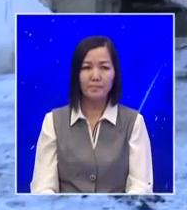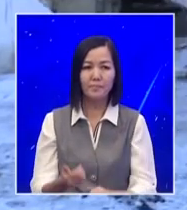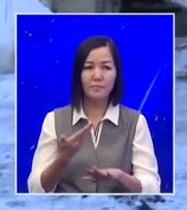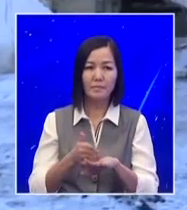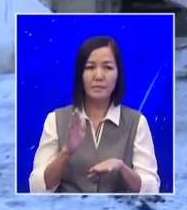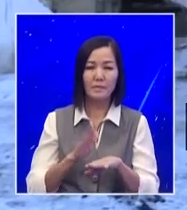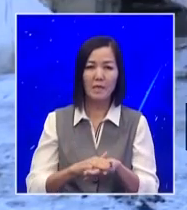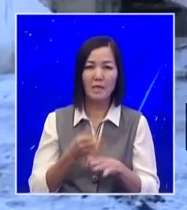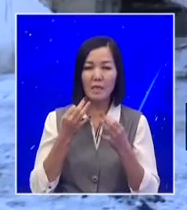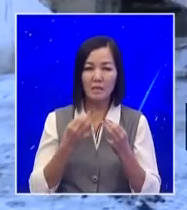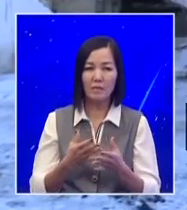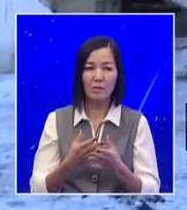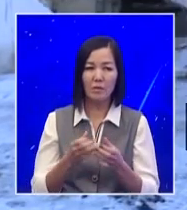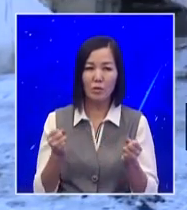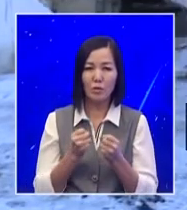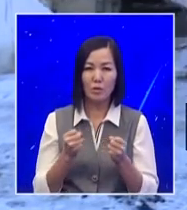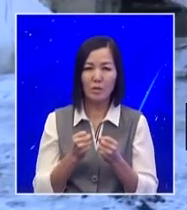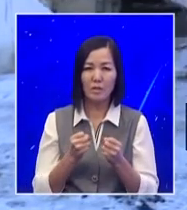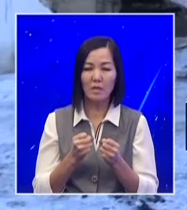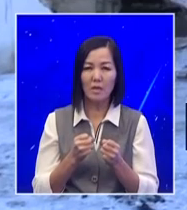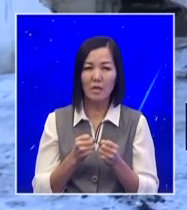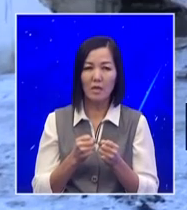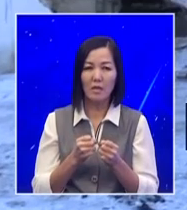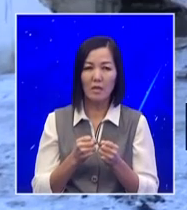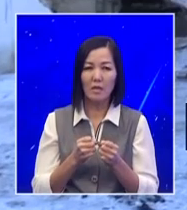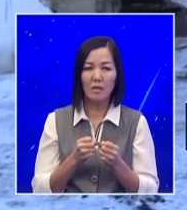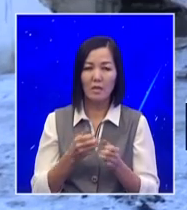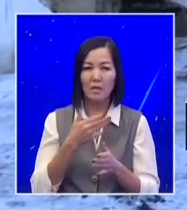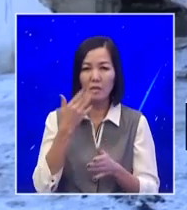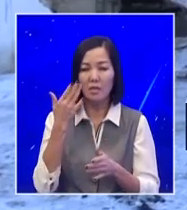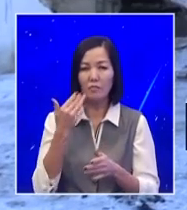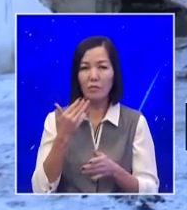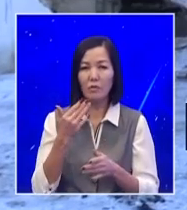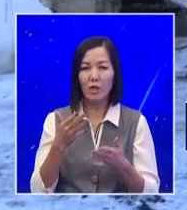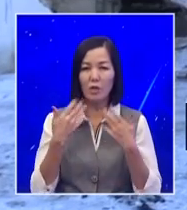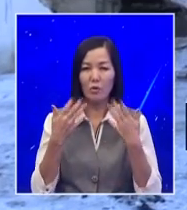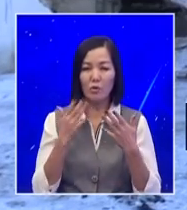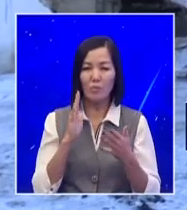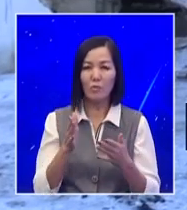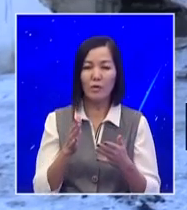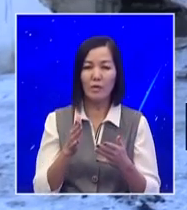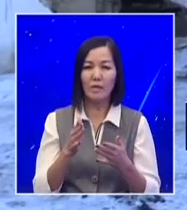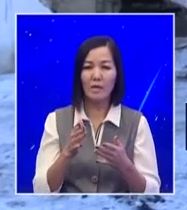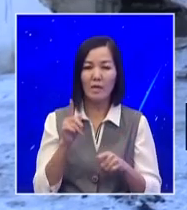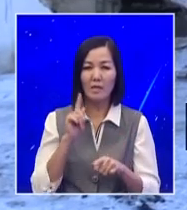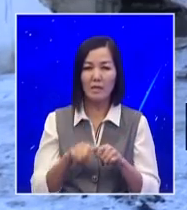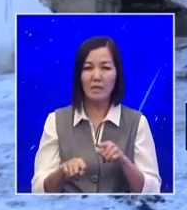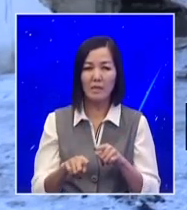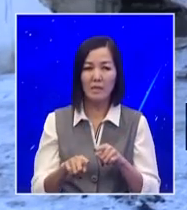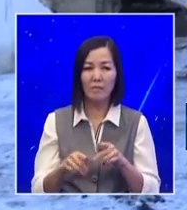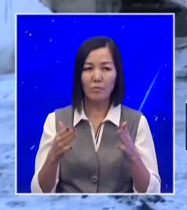боп тұр. Просто қазір мына қыс уақыты ғана қиын боп тұр. Мүмкін жаз болса кішкене жеңілірек болар еді, әйтеуір тез етіп.